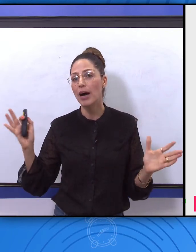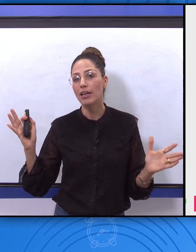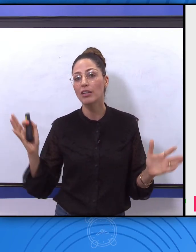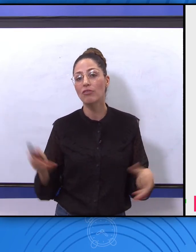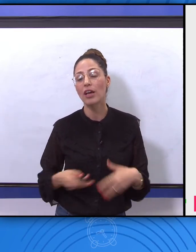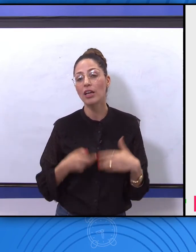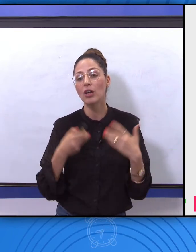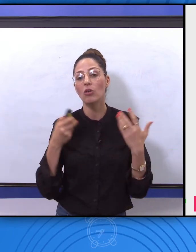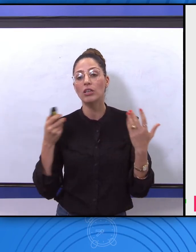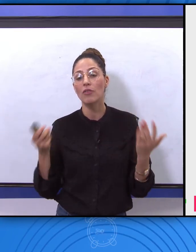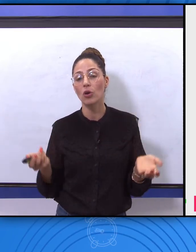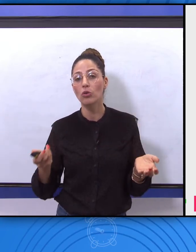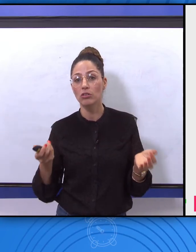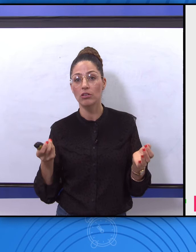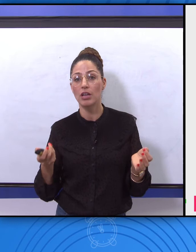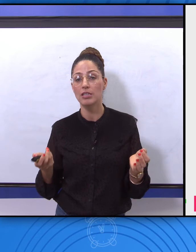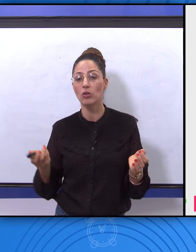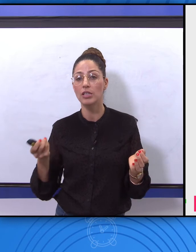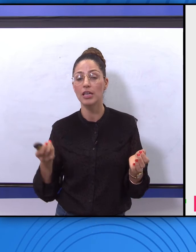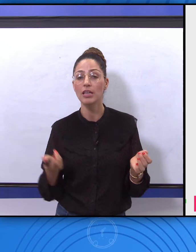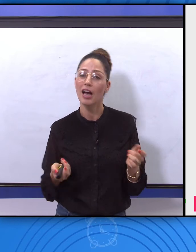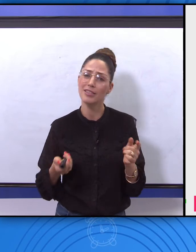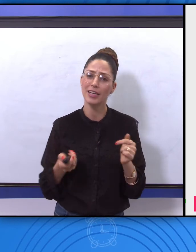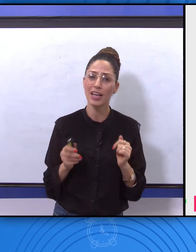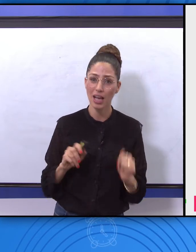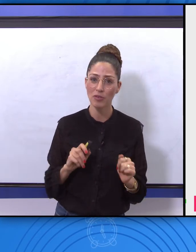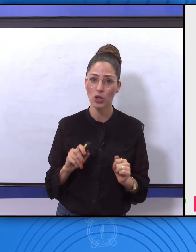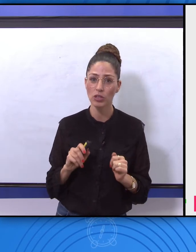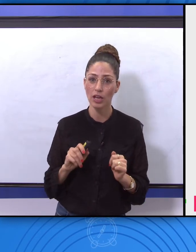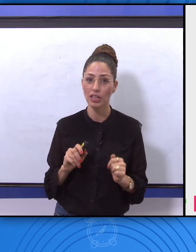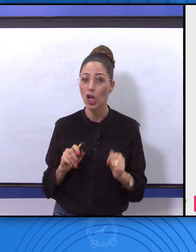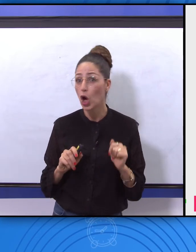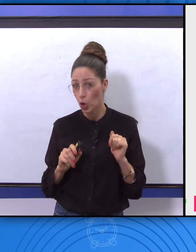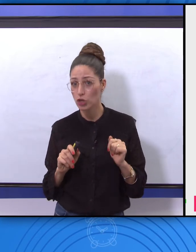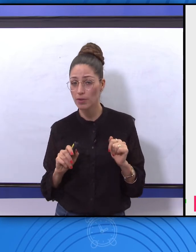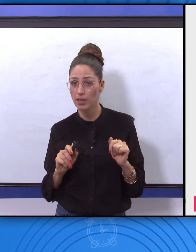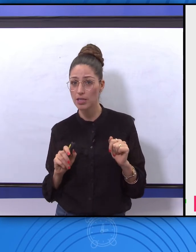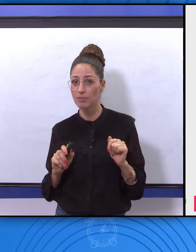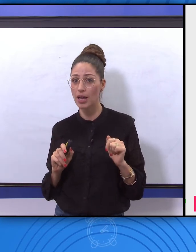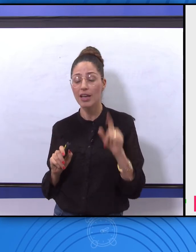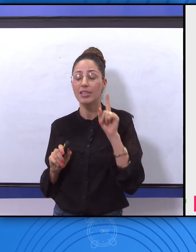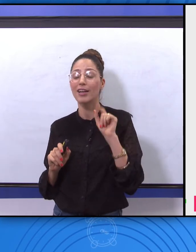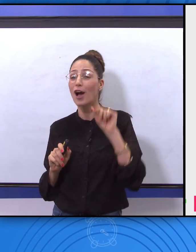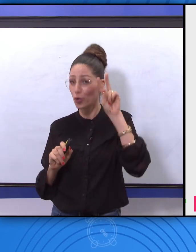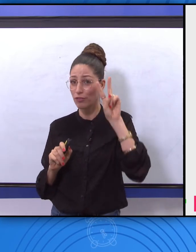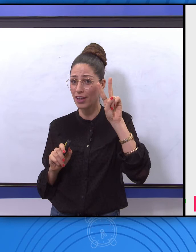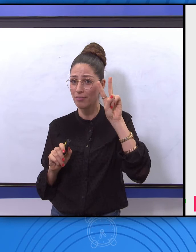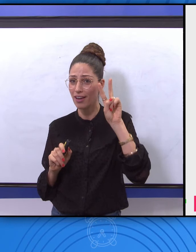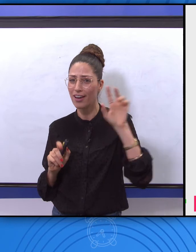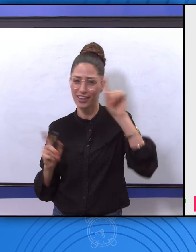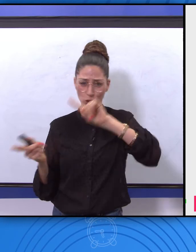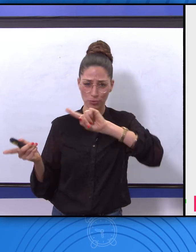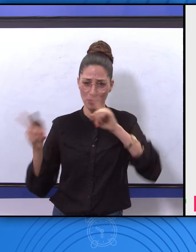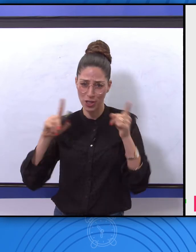דיקט בבית ואין לו את האפשרות לעשות את זה, אז אני אתן לכם אפשרות אחרת. רושמים את המשימה, סליחה,